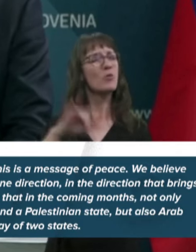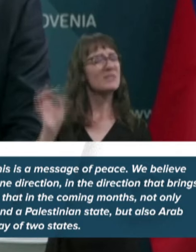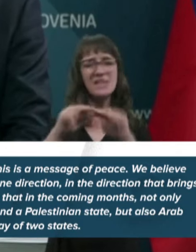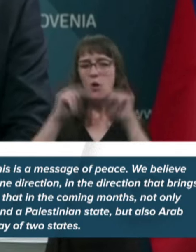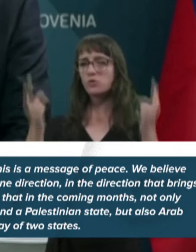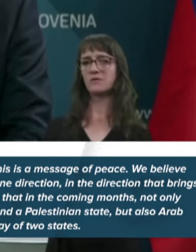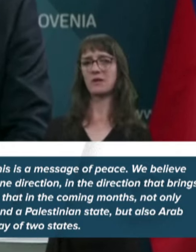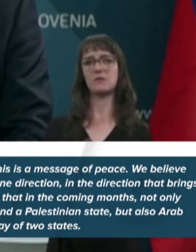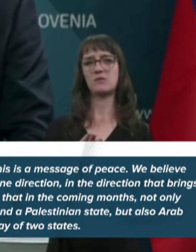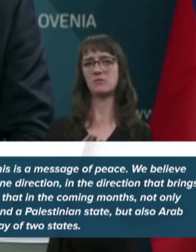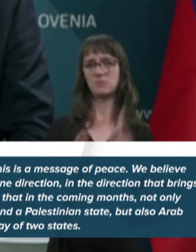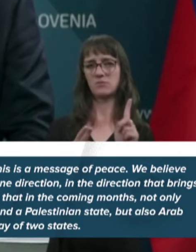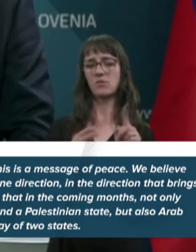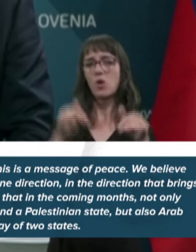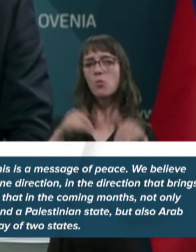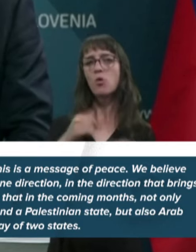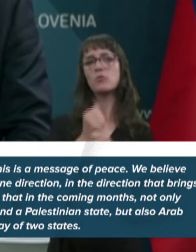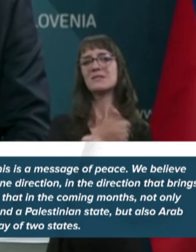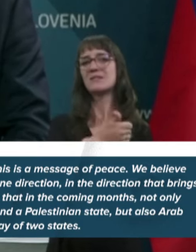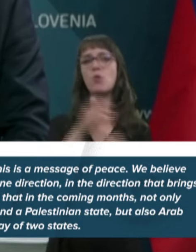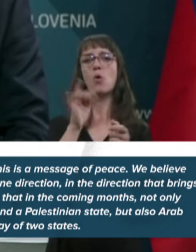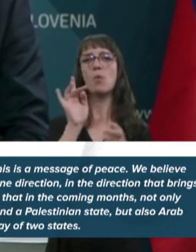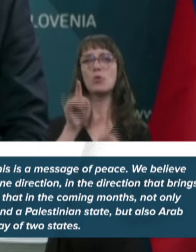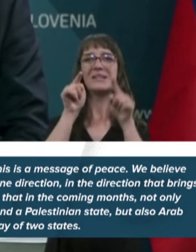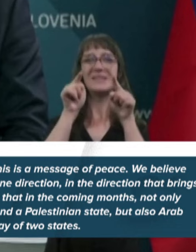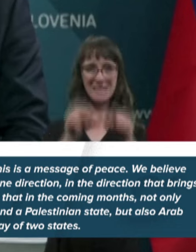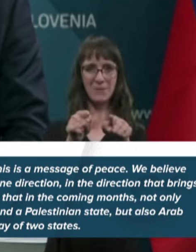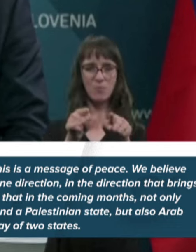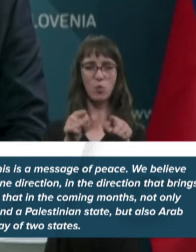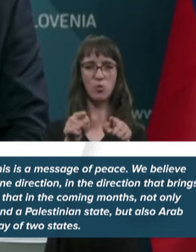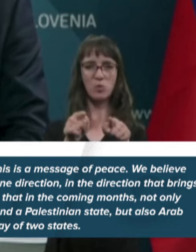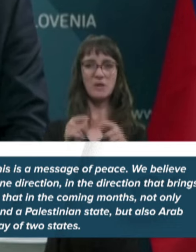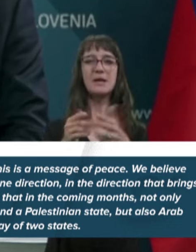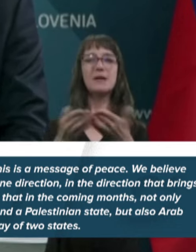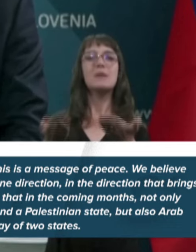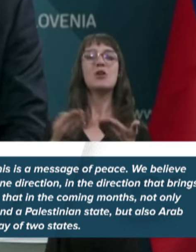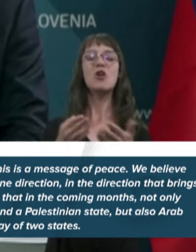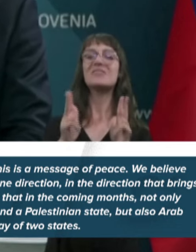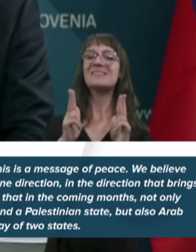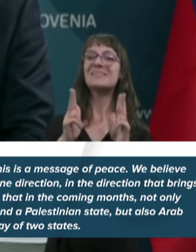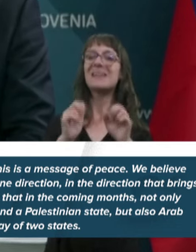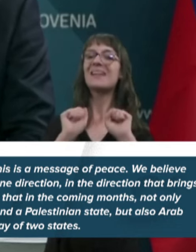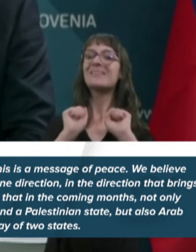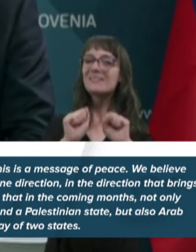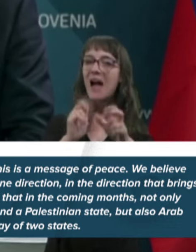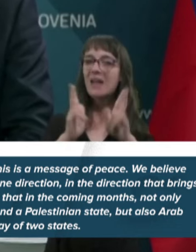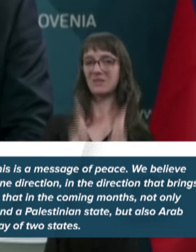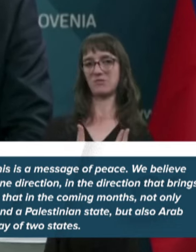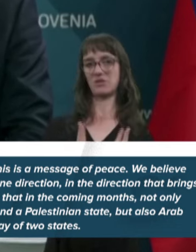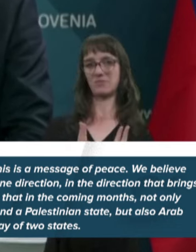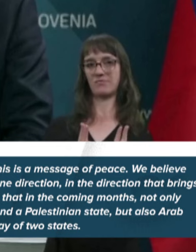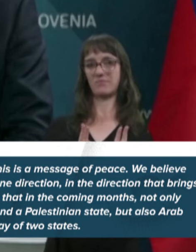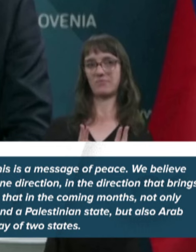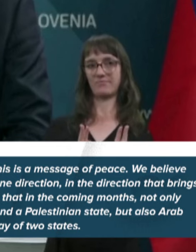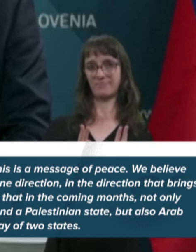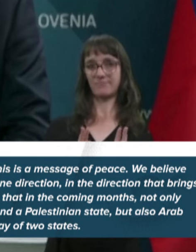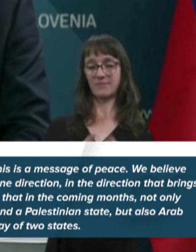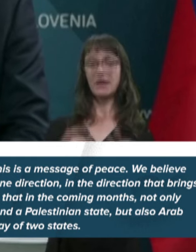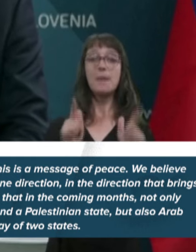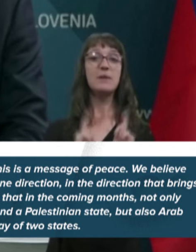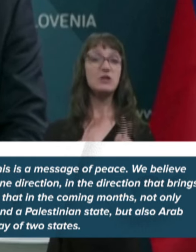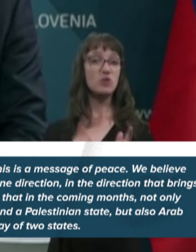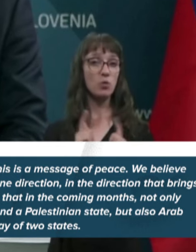svet, delovati samo v eni smeri. V smeri, ki prinaša trajni mir na Bližnjem vzhodu. In to je v smeri dveh držav.